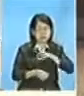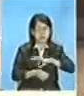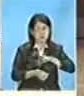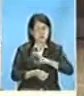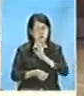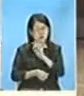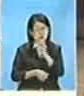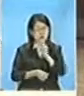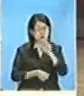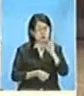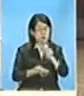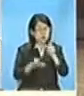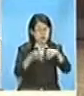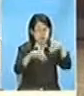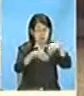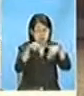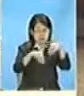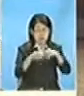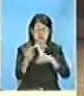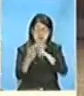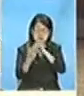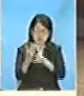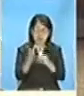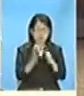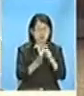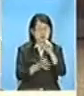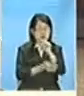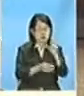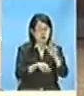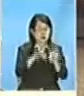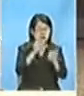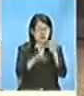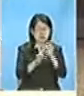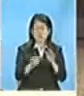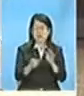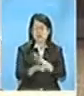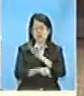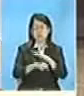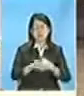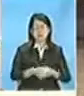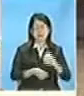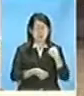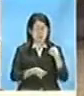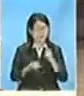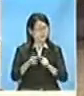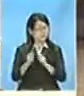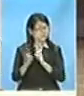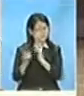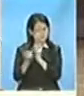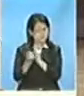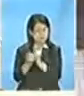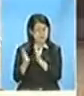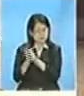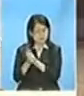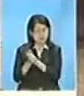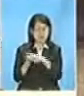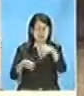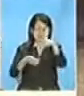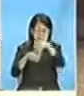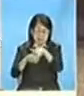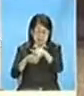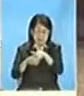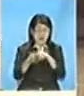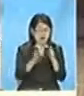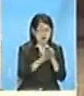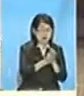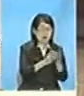เลือกตั้งทุกจังหวัดรวมทั้งสว.สรรหาจากทุกองค์กรดิฉันมีเพื่อนสนิทอยู่ในฝ่ายทั้งสว.เลือกตั้ง